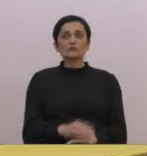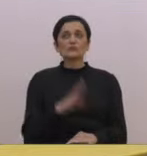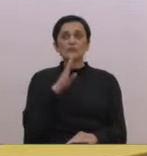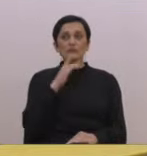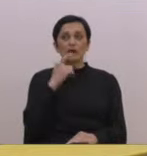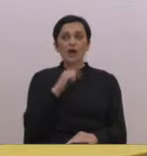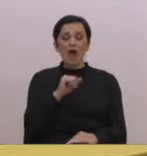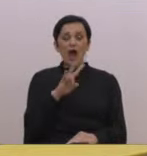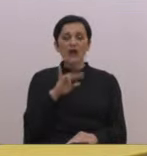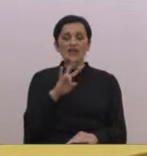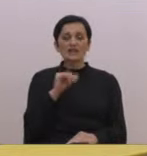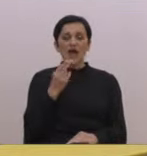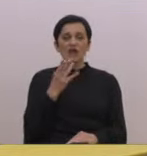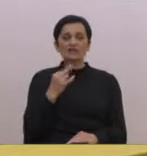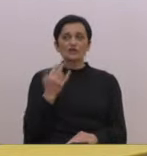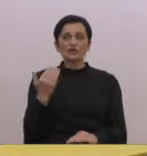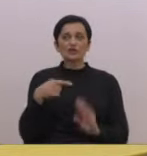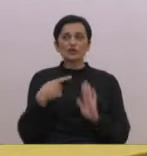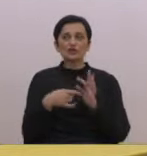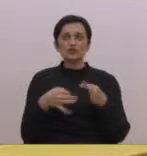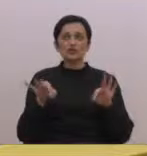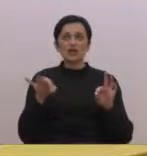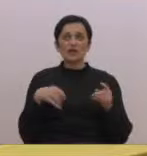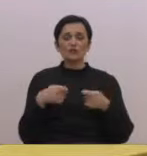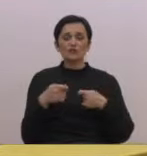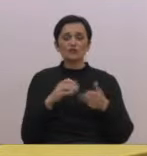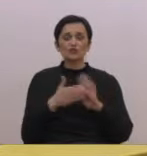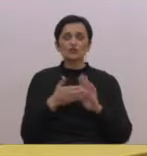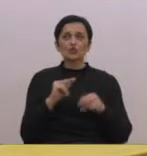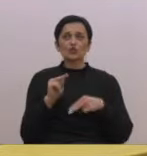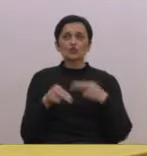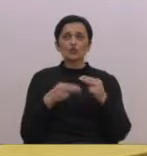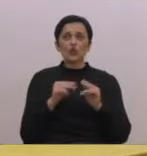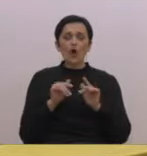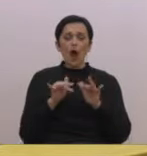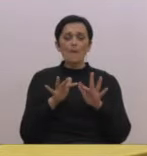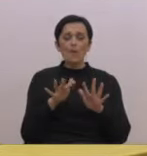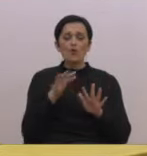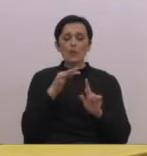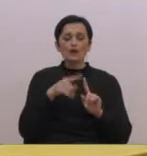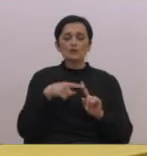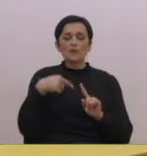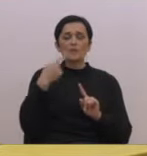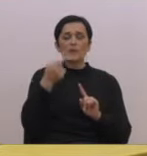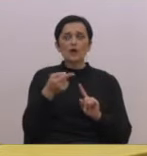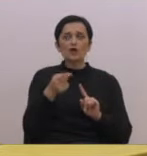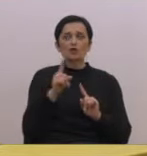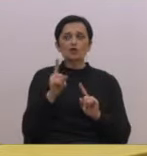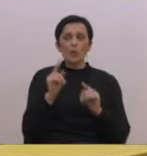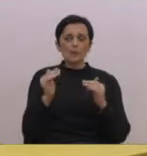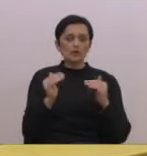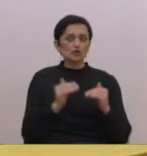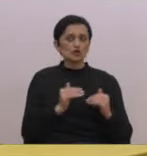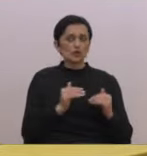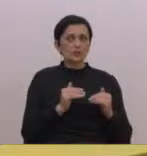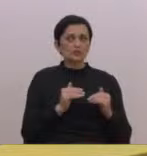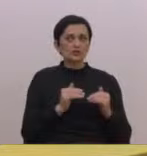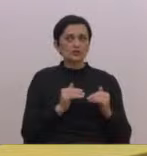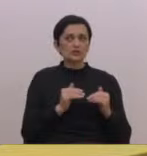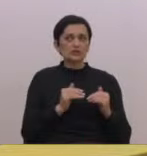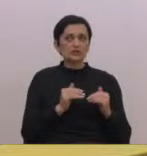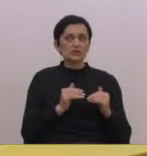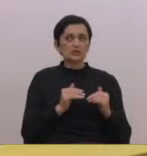ალბათონი ანა ნაცლიშვილის კითხვა იყო თავისუფალი ვაჭრობის ხელშეკრულების ამოქმედების მერე, რომ შემცირდა,